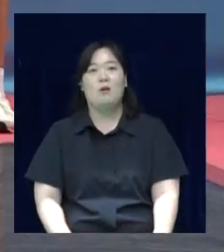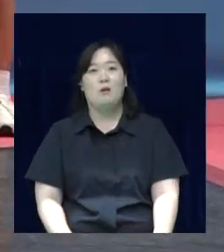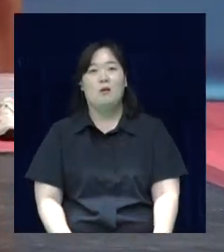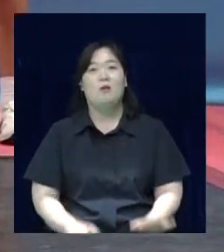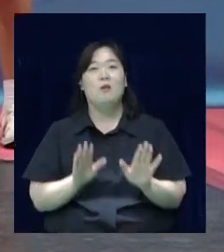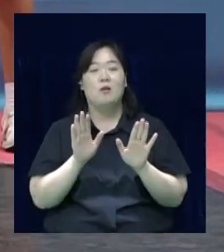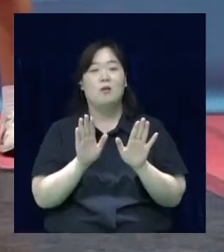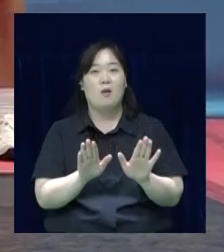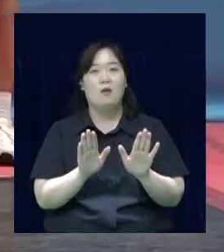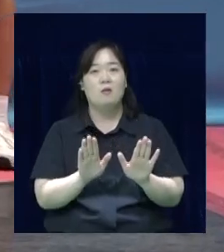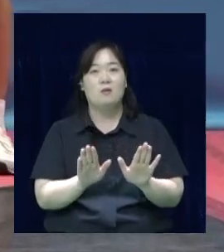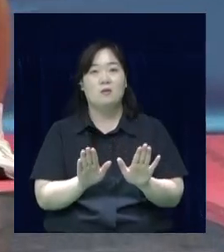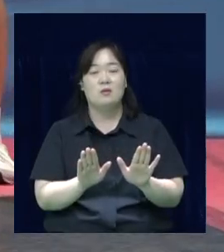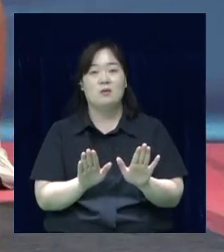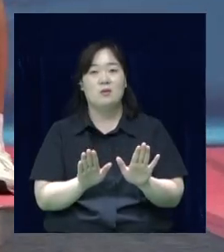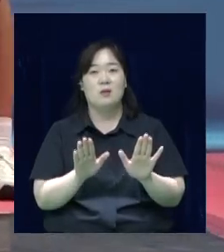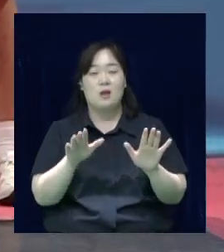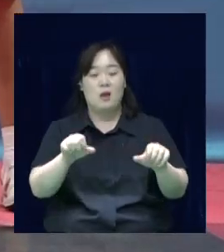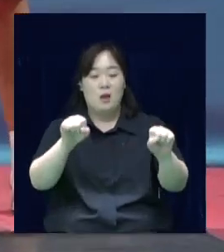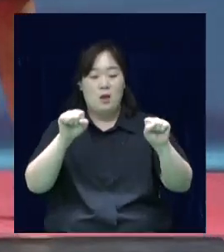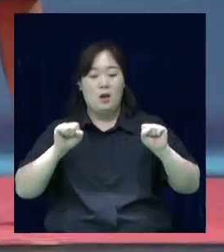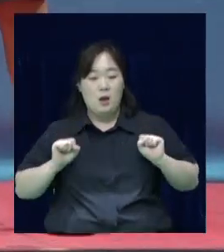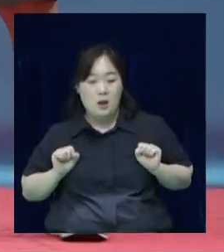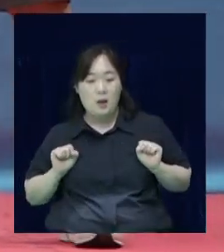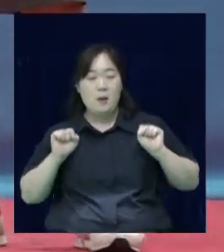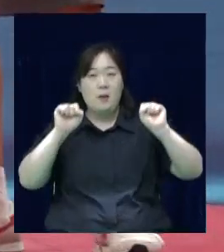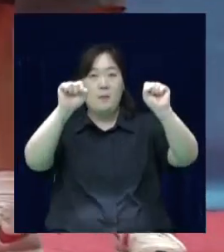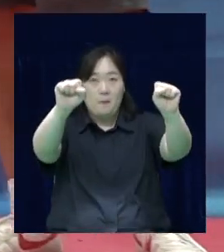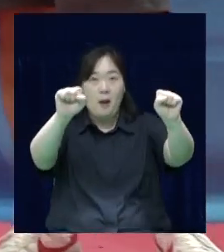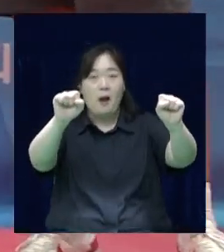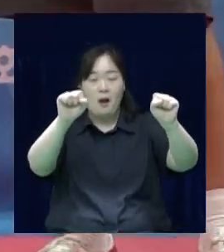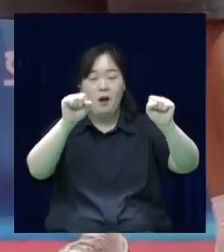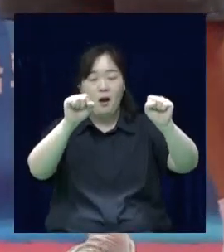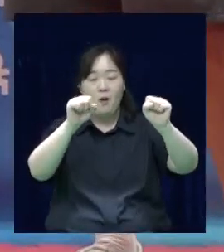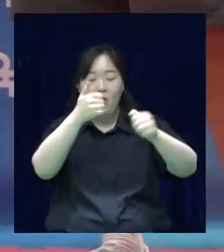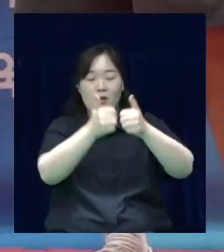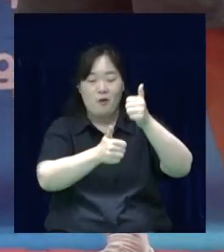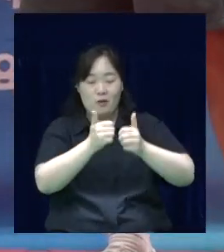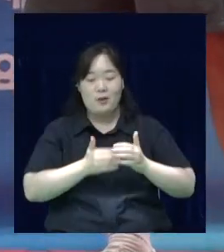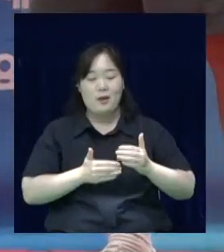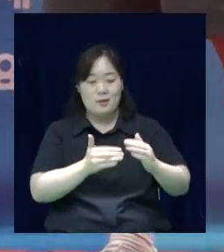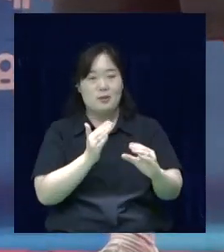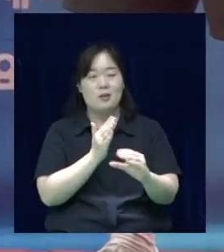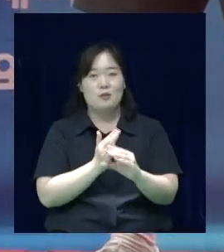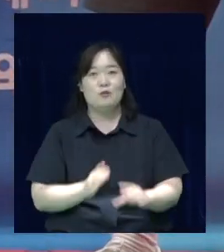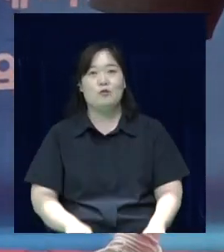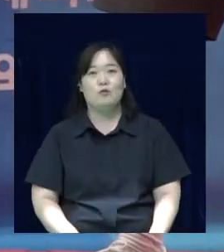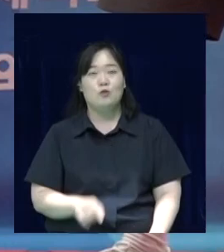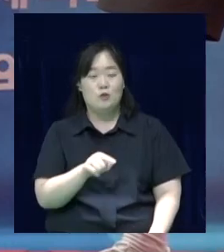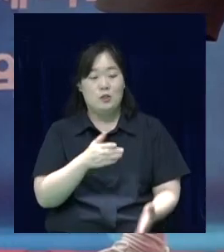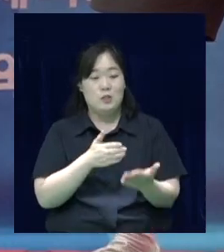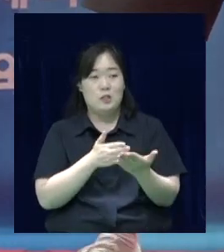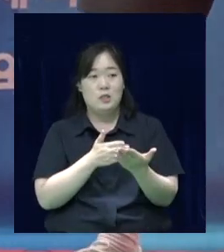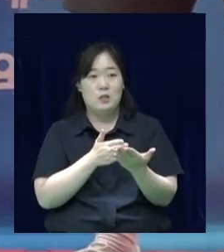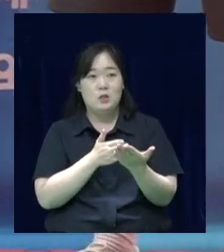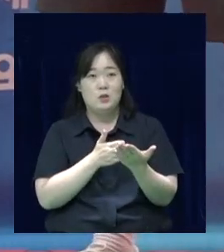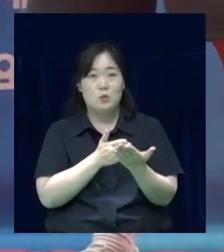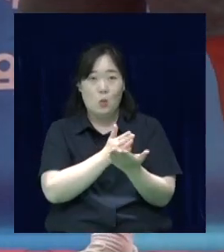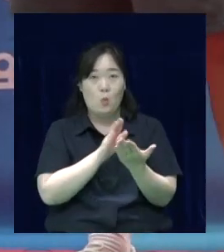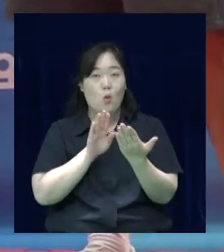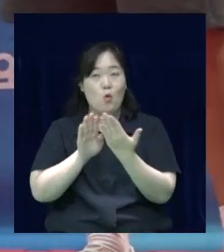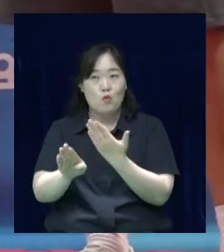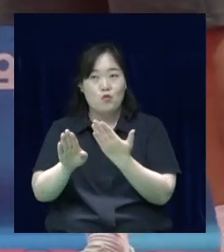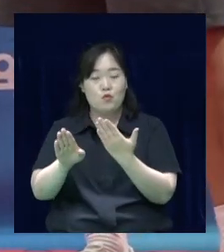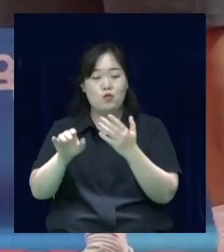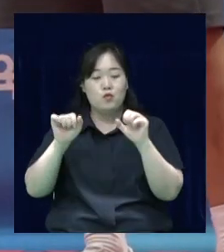현재는 이제 파워리프팅 분야가 이루어지고 있는 상황이고요. 이 종목 이후에 또 웨이트가 이어지겠습니다.